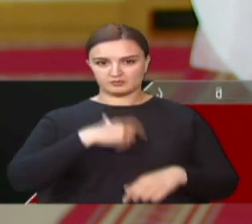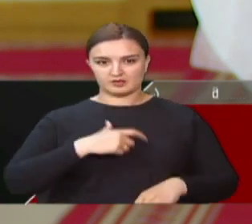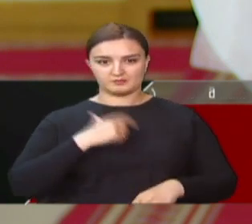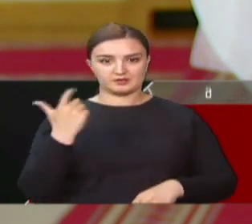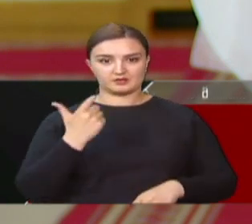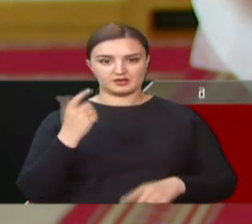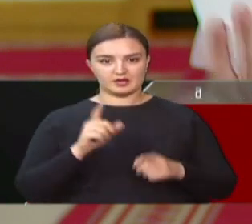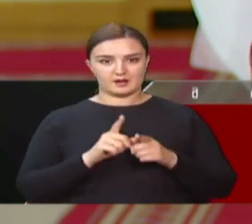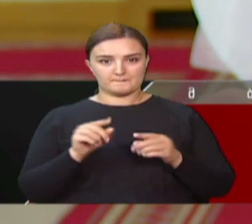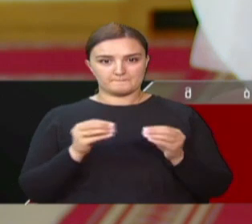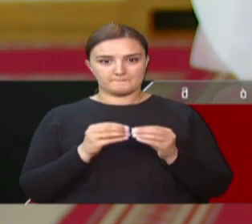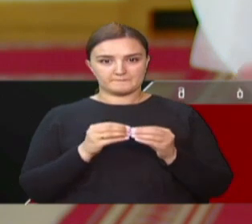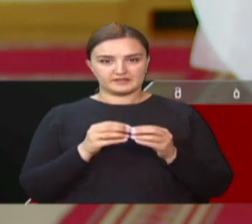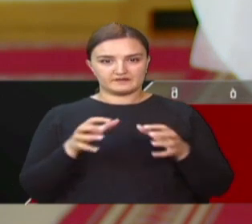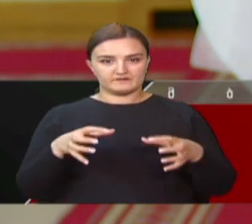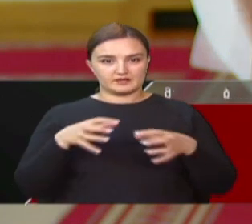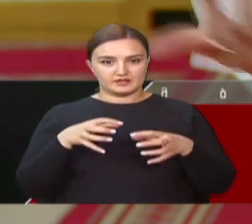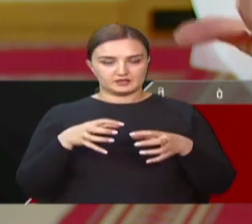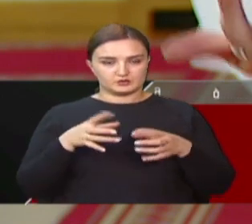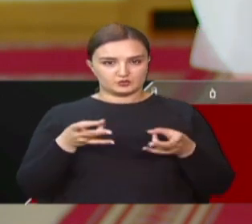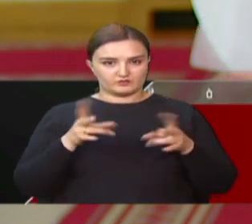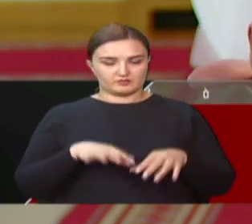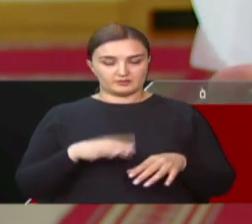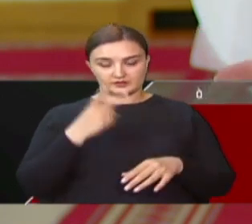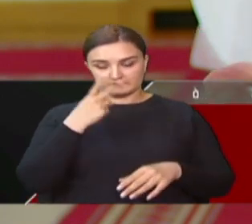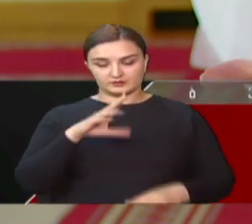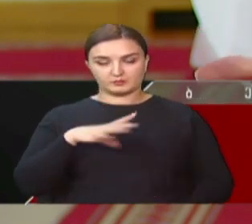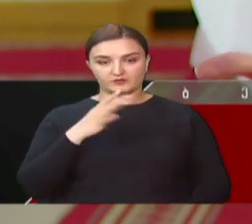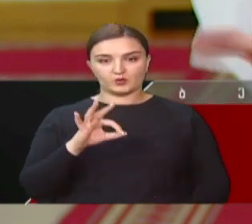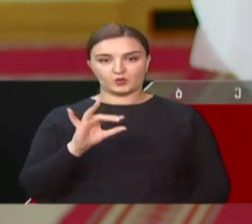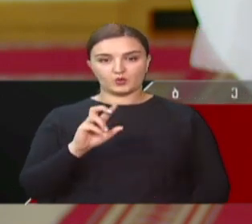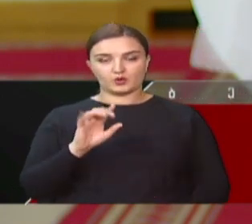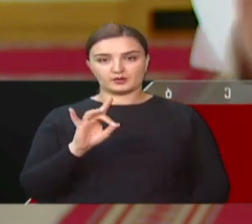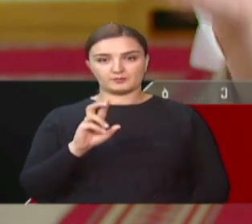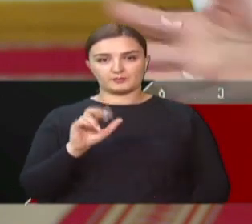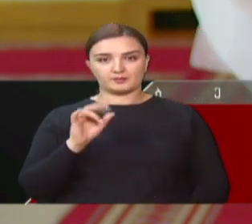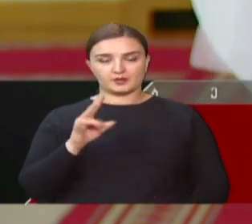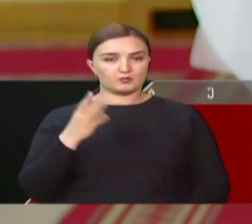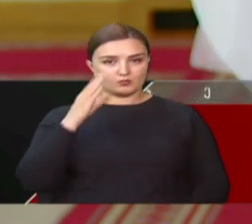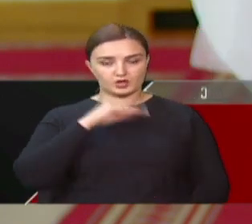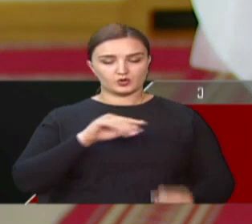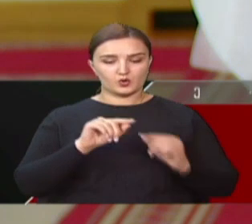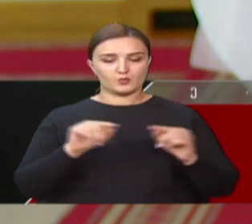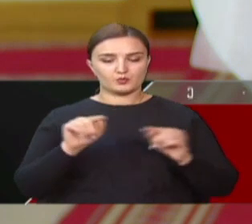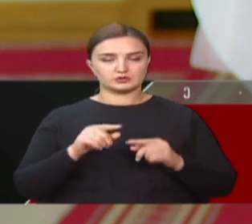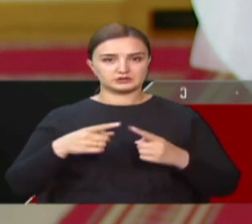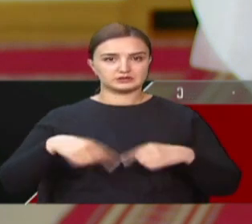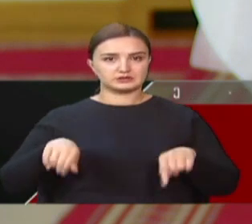ინარჩუნებენ ძალაუფლებას. ჩვენ განანახი გვაქვს ეს, ხო, ეს მაგალითად ორბანმა მოახერხა ეს, როდესაც ოპოზიცია